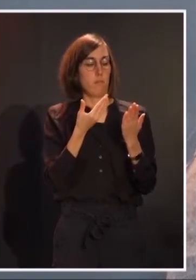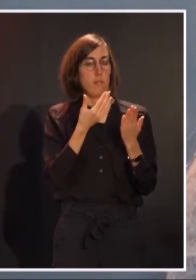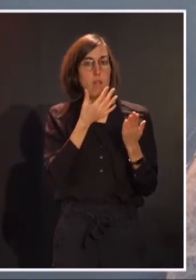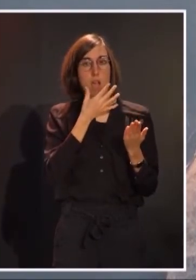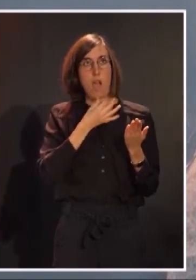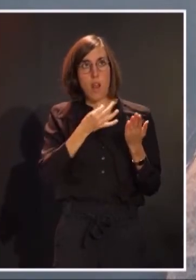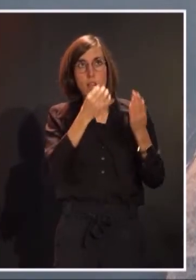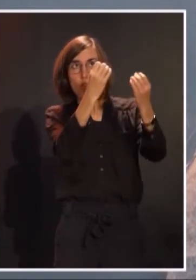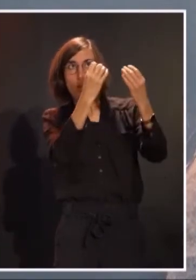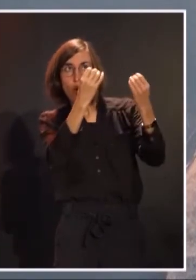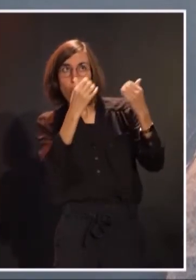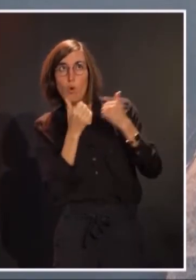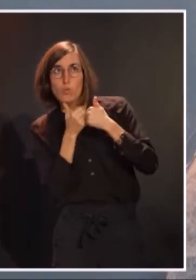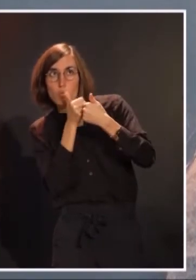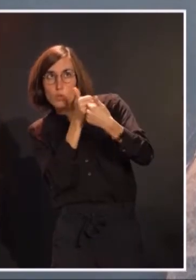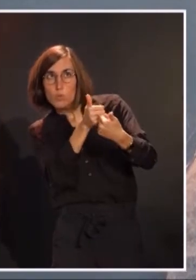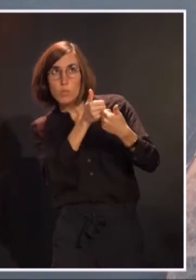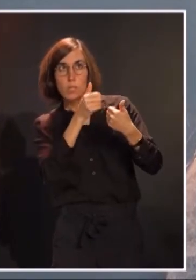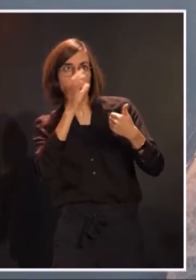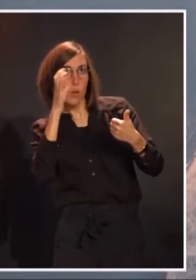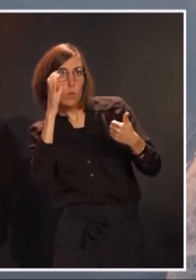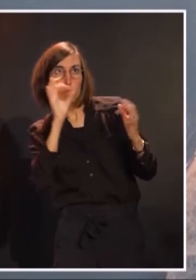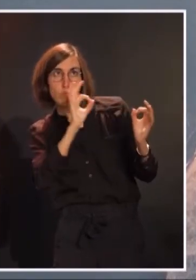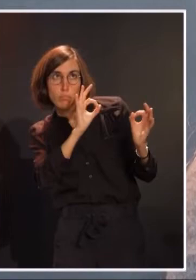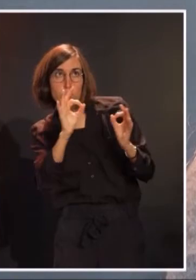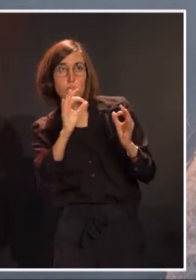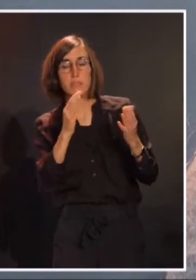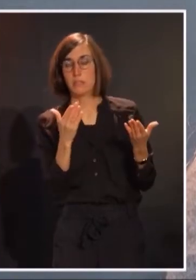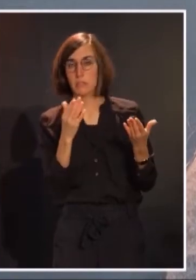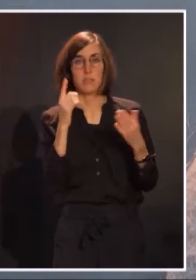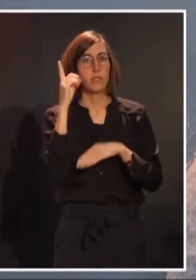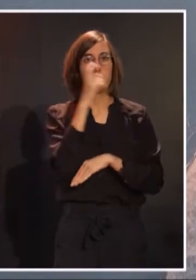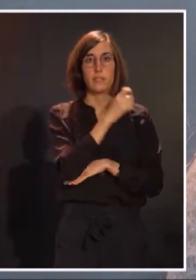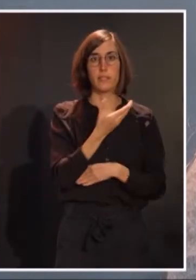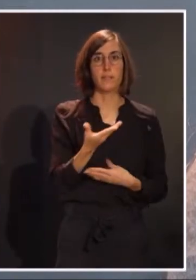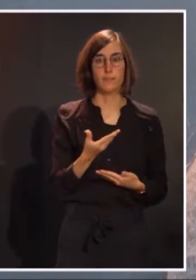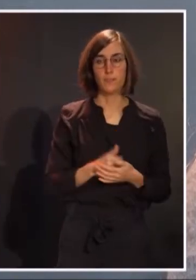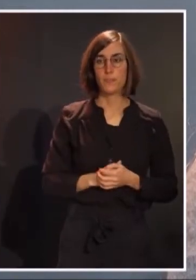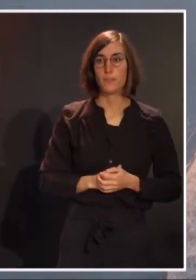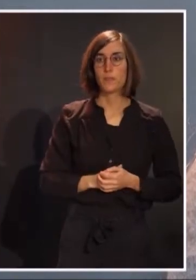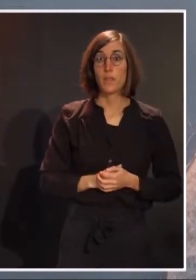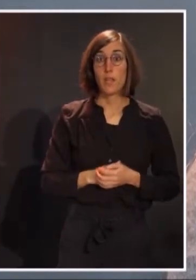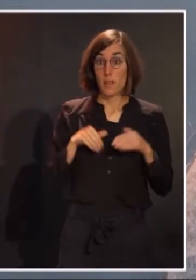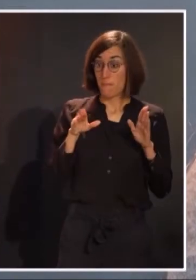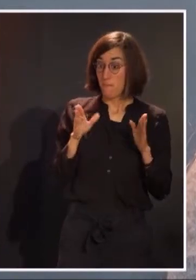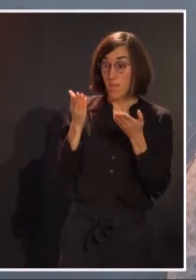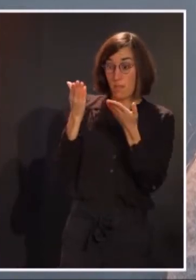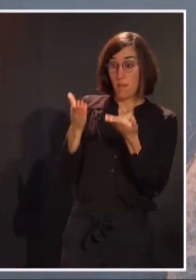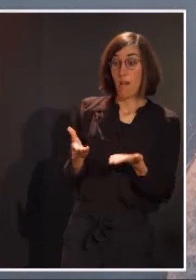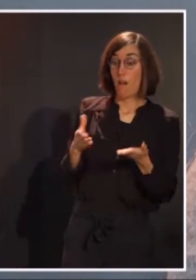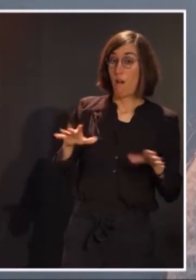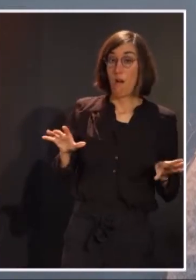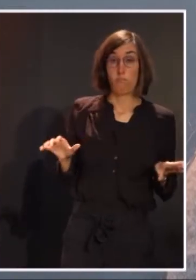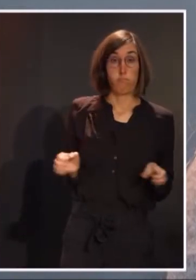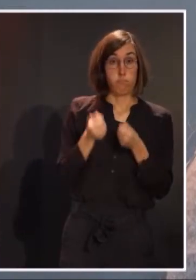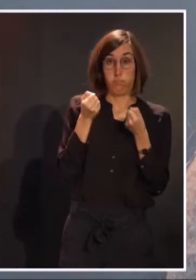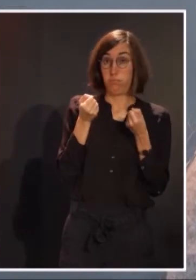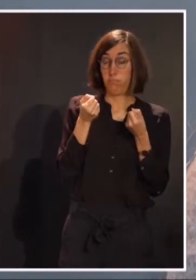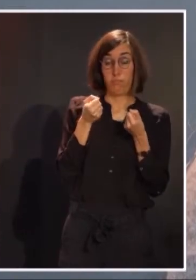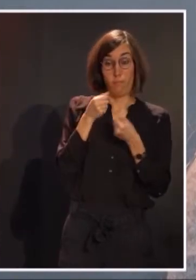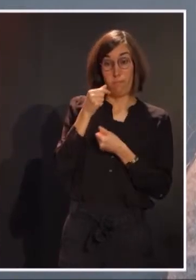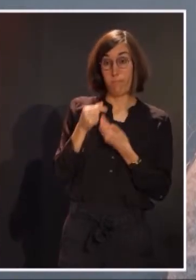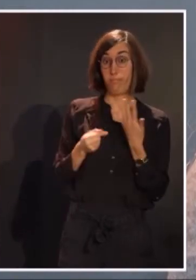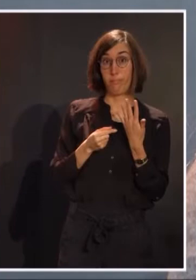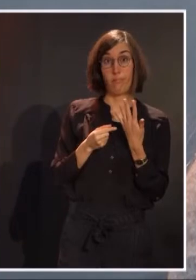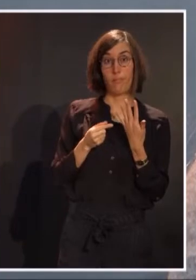le suivi des cours sur cette année-là. Par contre, Eva, elle a aussi beaucoup de ressources parce que c'est une jeune femme qui est